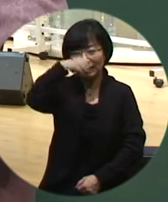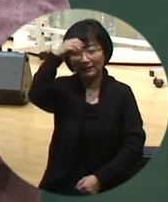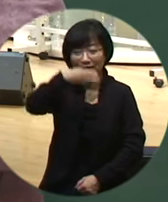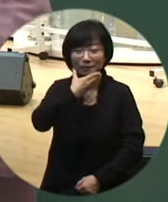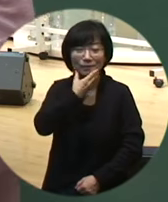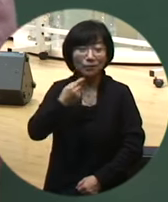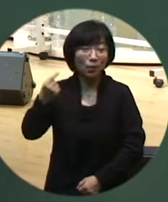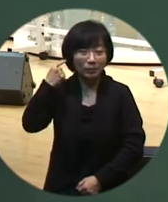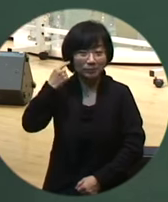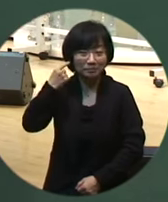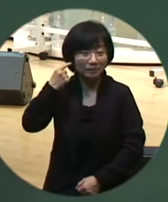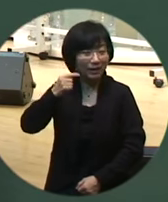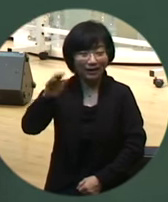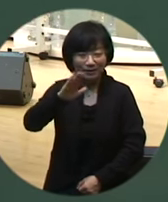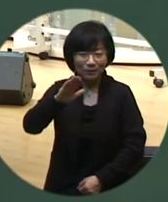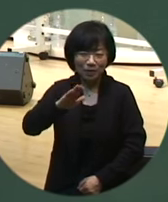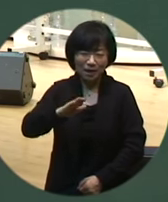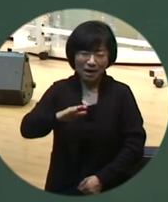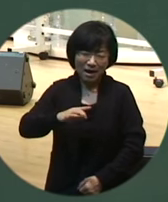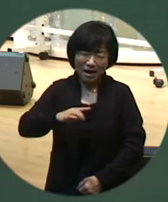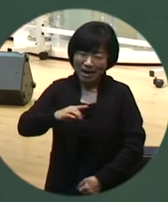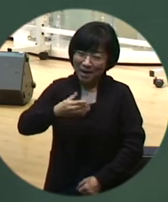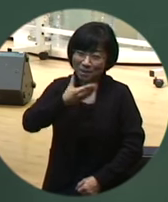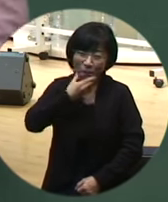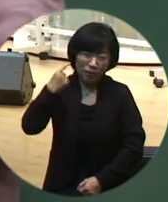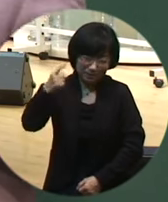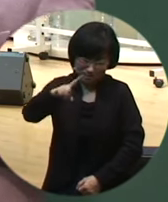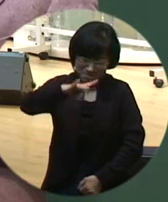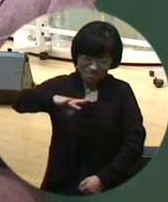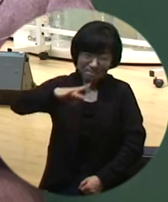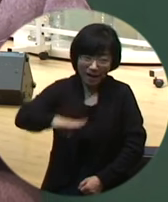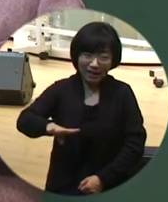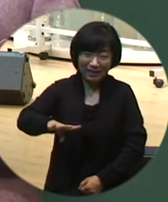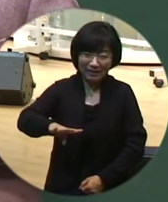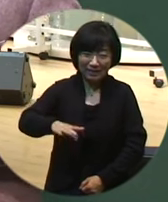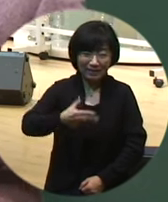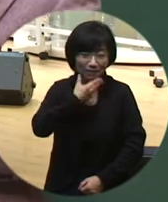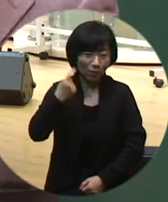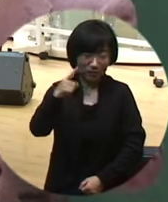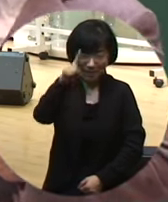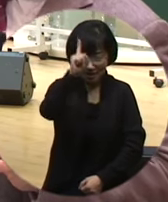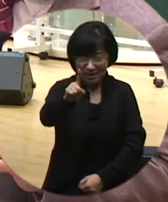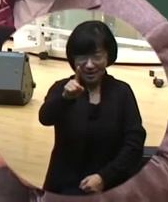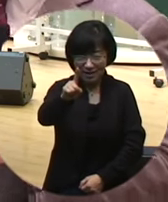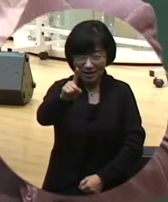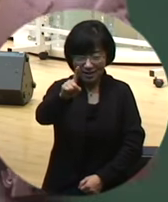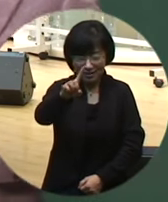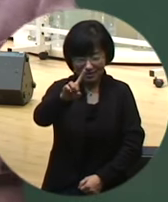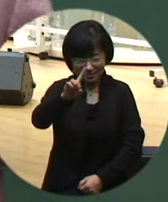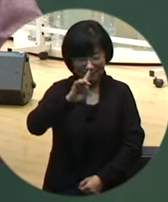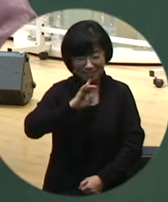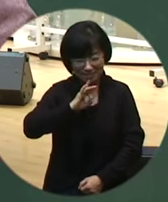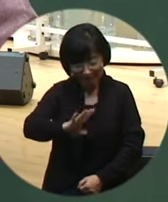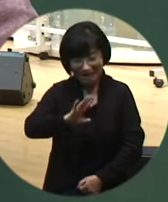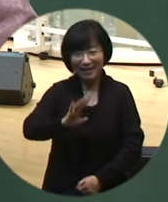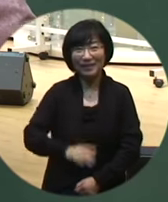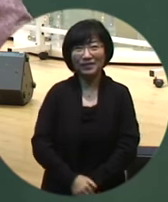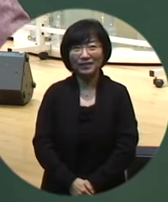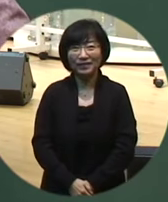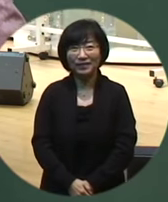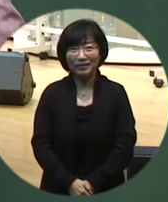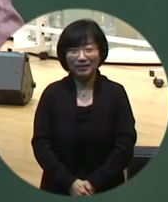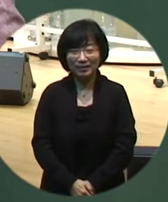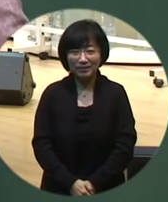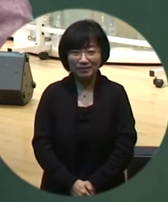gospel. It's only gospel. 복음만 이렇게 돼야 돼요. It's solely the gospel. 이 결론 안